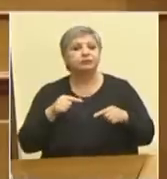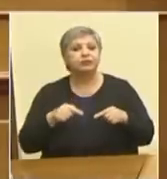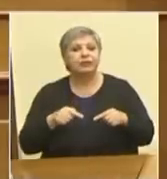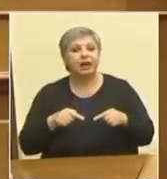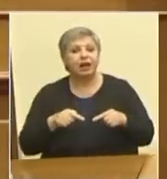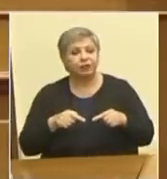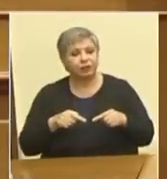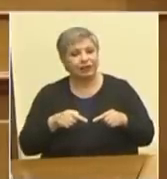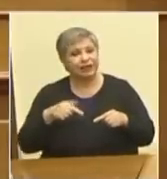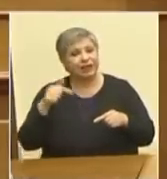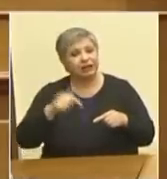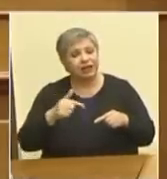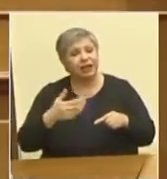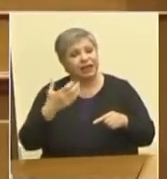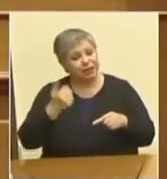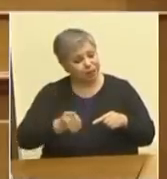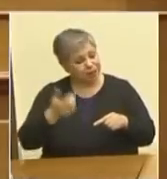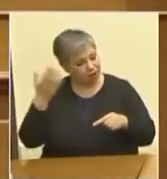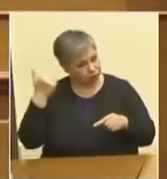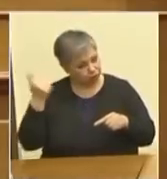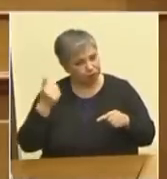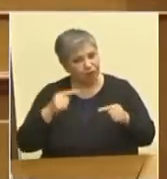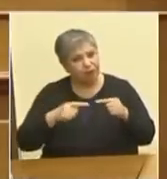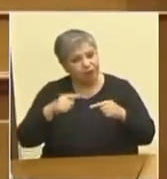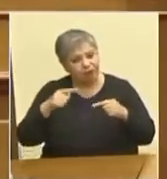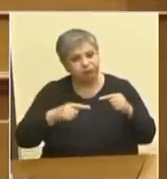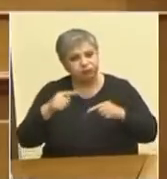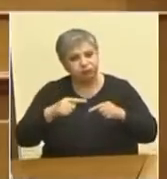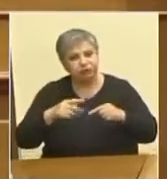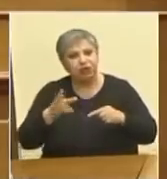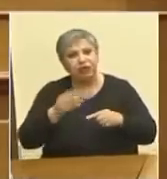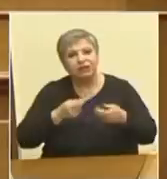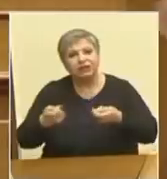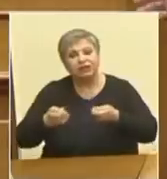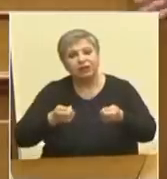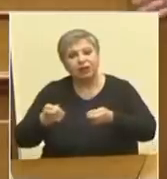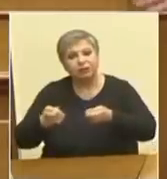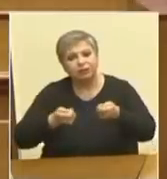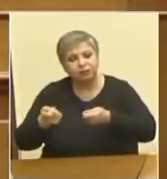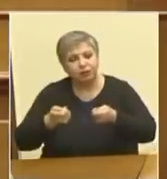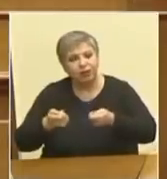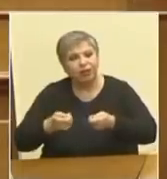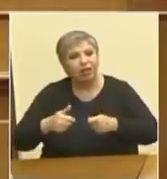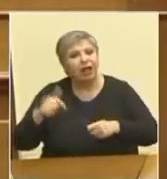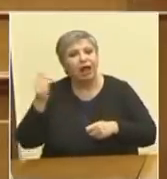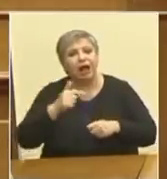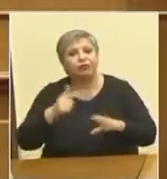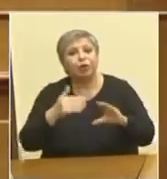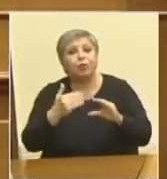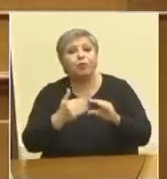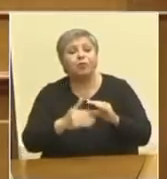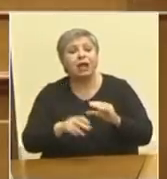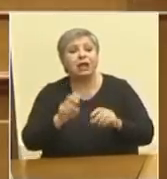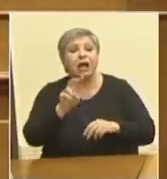Η δε διαφορά η οποία υπήρχε τότε στην διαπραγμάτευση στο περιβόητο mail Χαρδούβελη, το οποίο βλέπω ότι